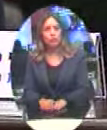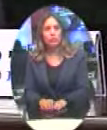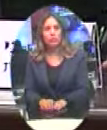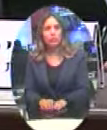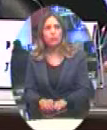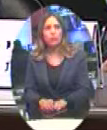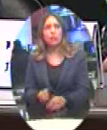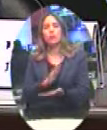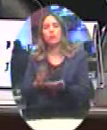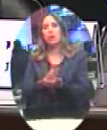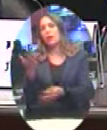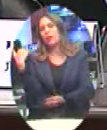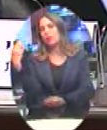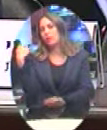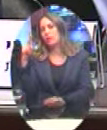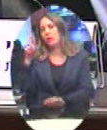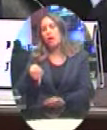בזמנו